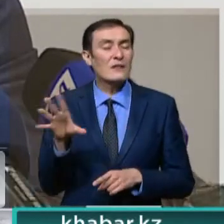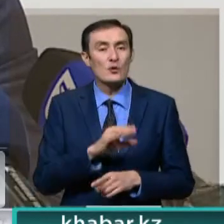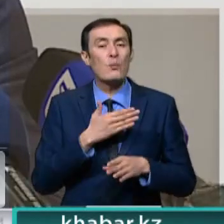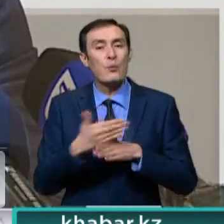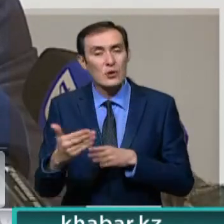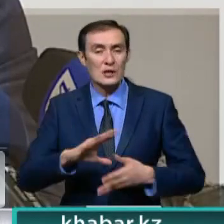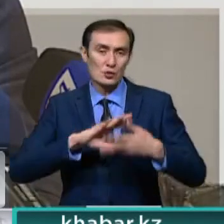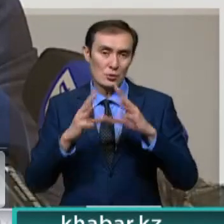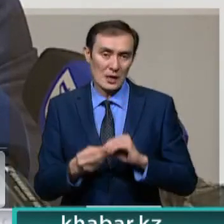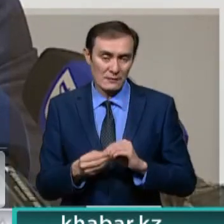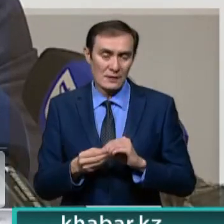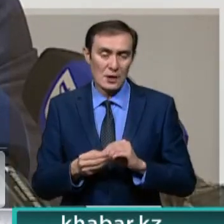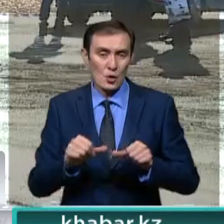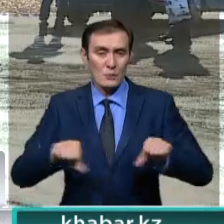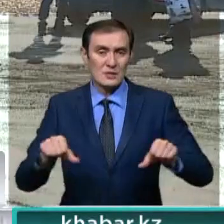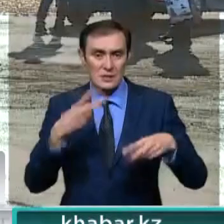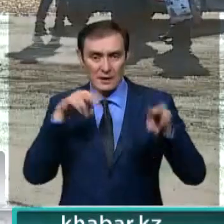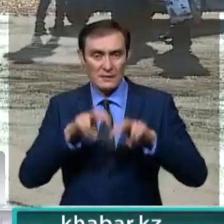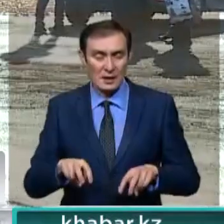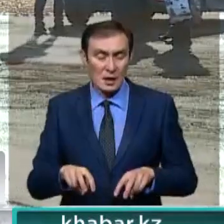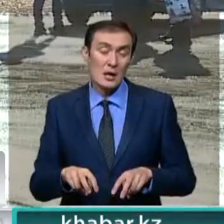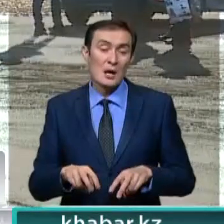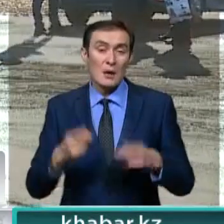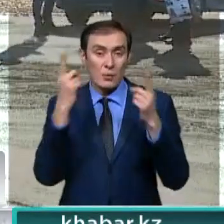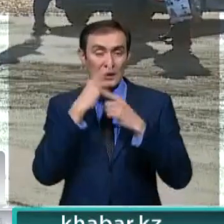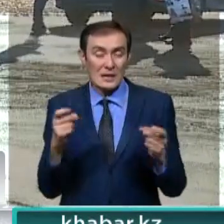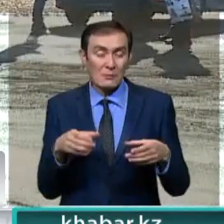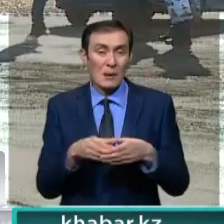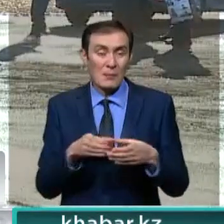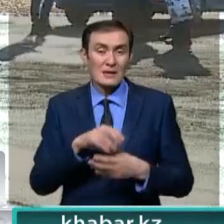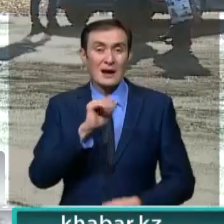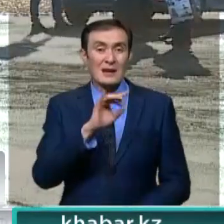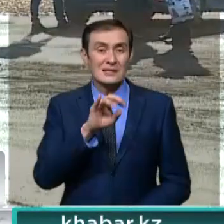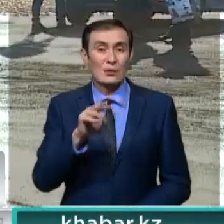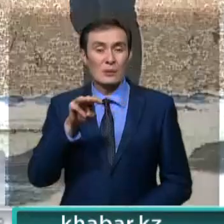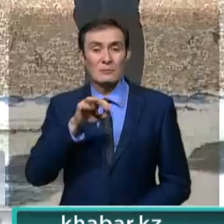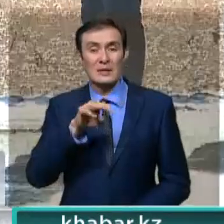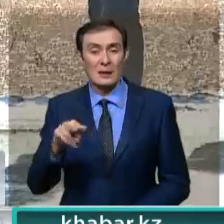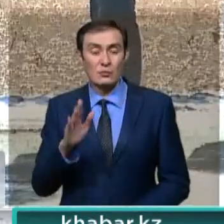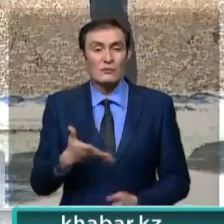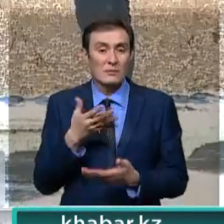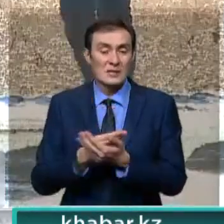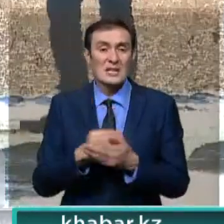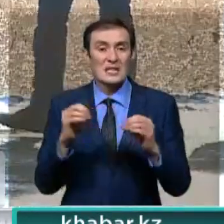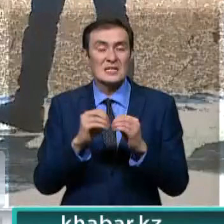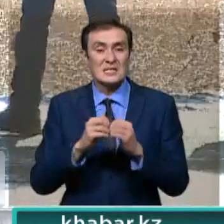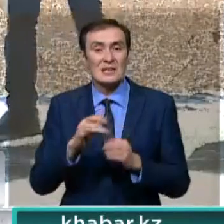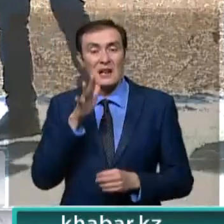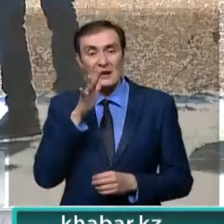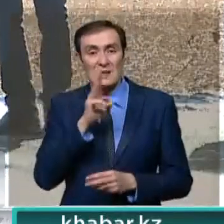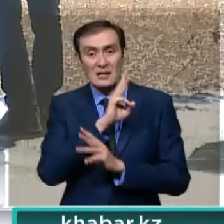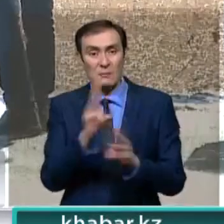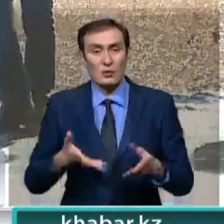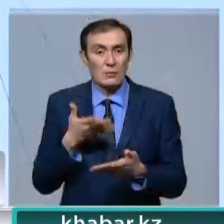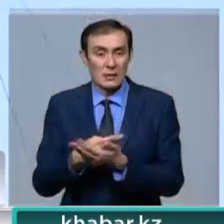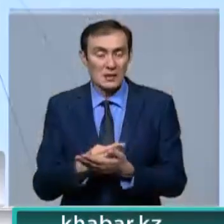результатам проведенной работы комиссии. По данным ArcelorMittal Темиртау, пострадавшим семьям выплатят 10-летнее денежное содержание. Также компания